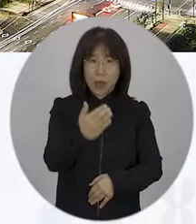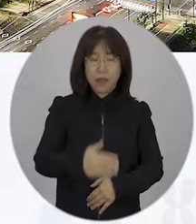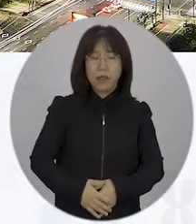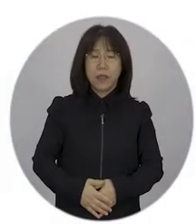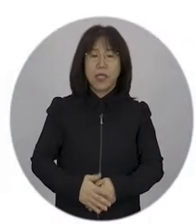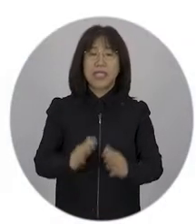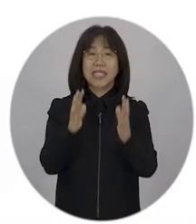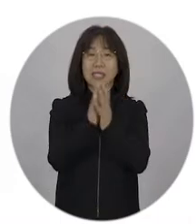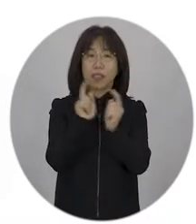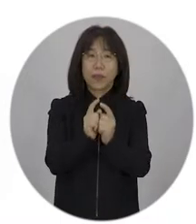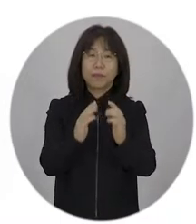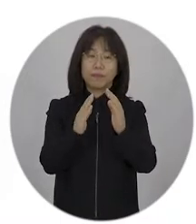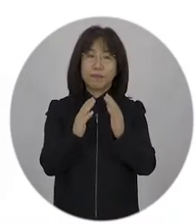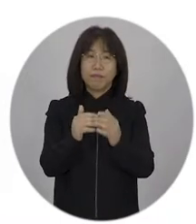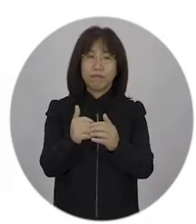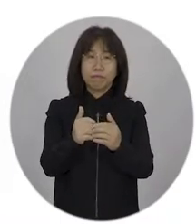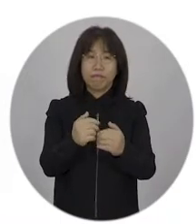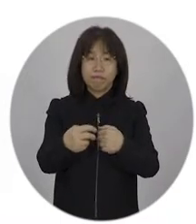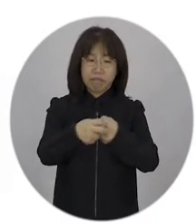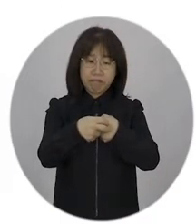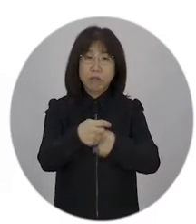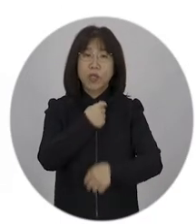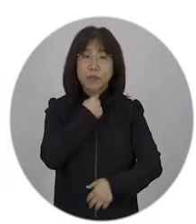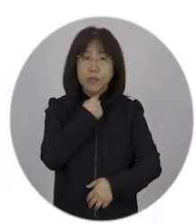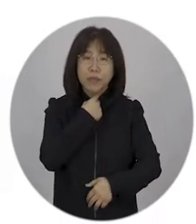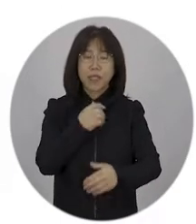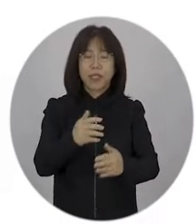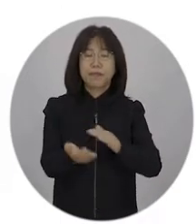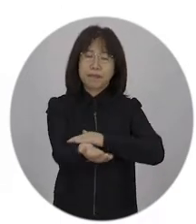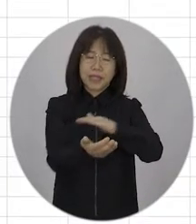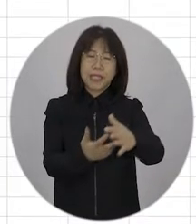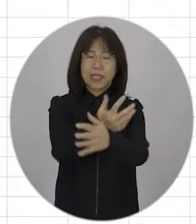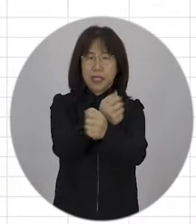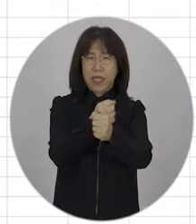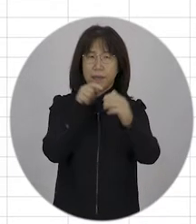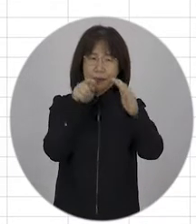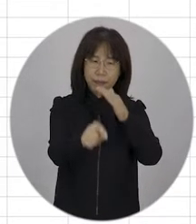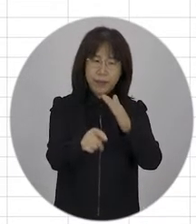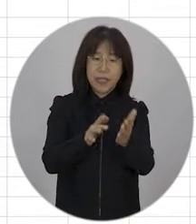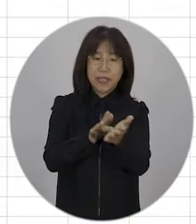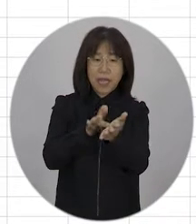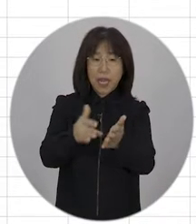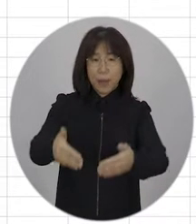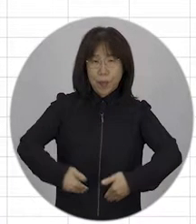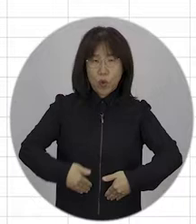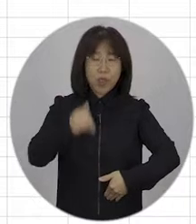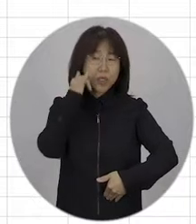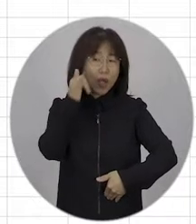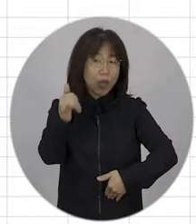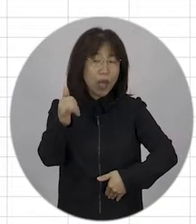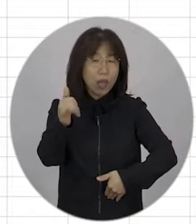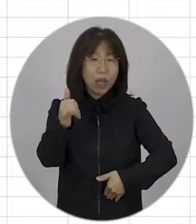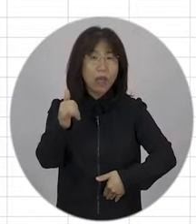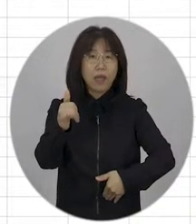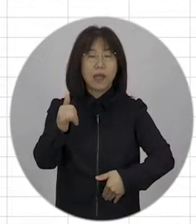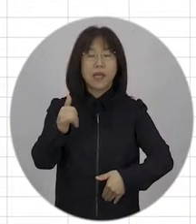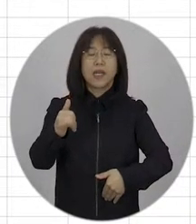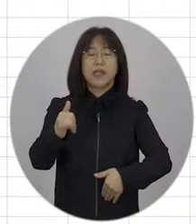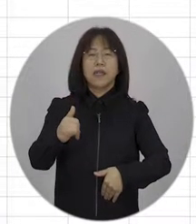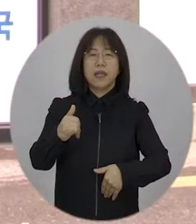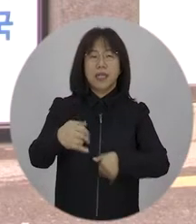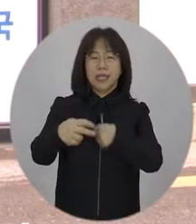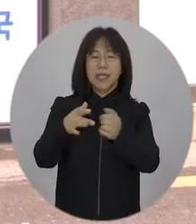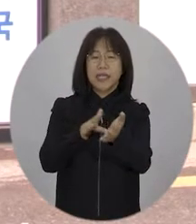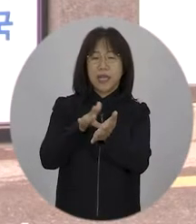대면 진료가 필요하면 사전예약을 하고 방문할 수 있습니다. 약 처방이 필요하면 전화상담과 처방 후